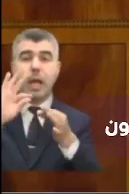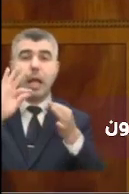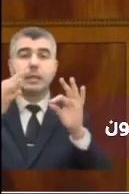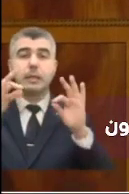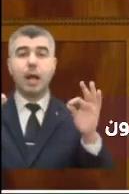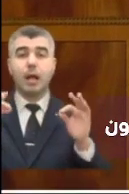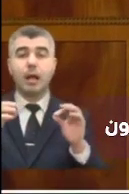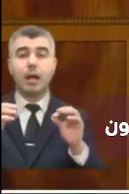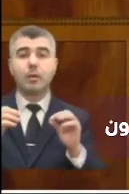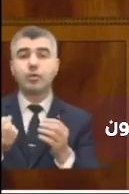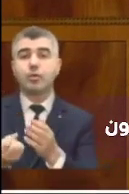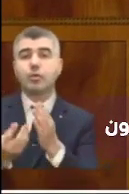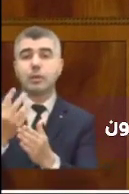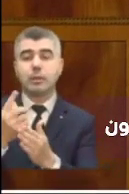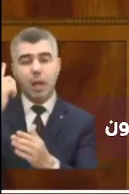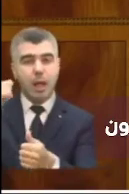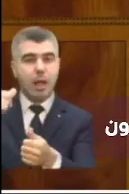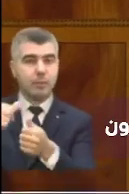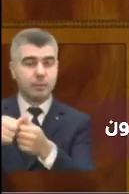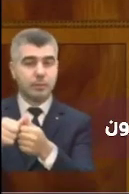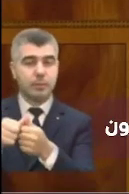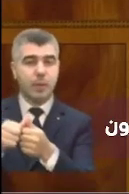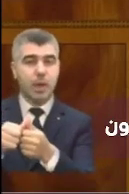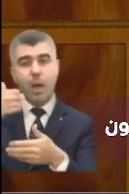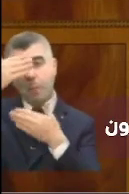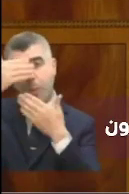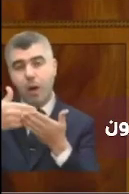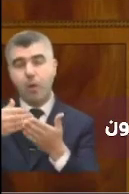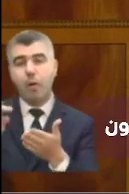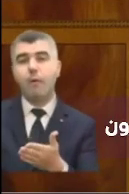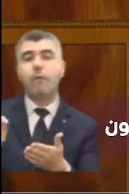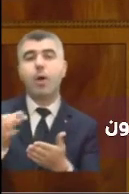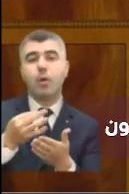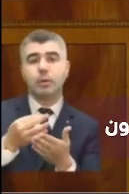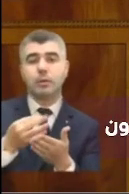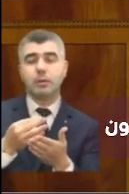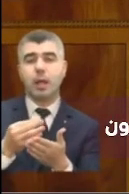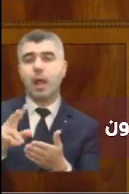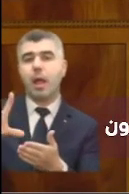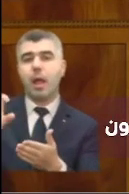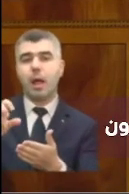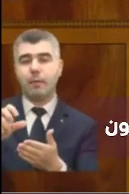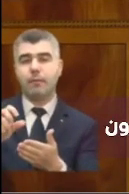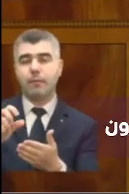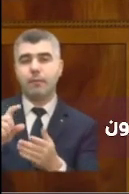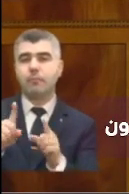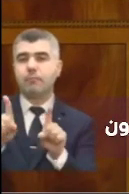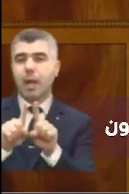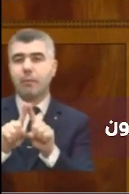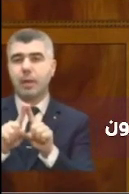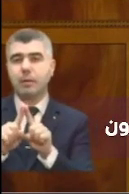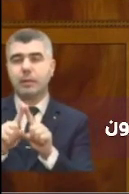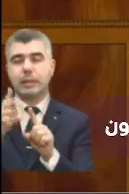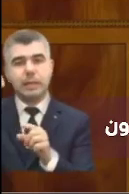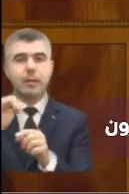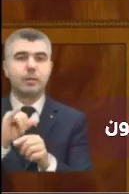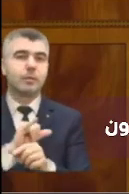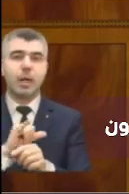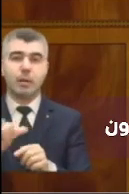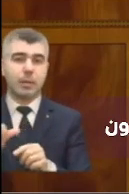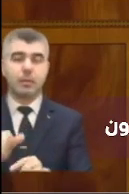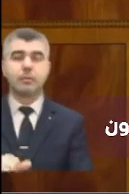على هذا التاريخ بين البلدين، وهذا سمح لفرنسا والمغرب تجاوز هذه